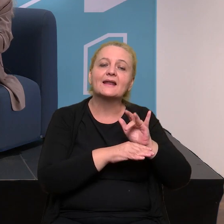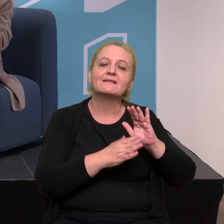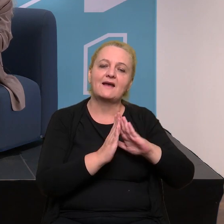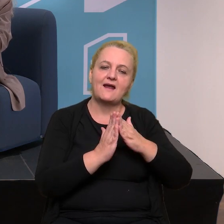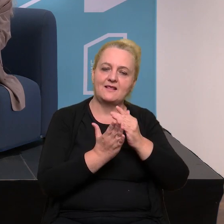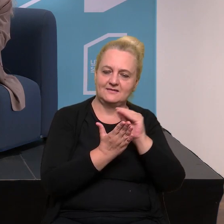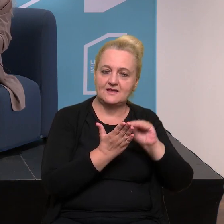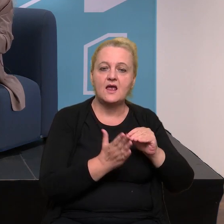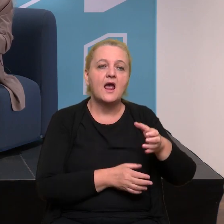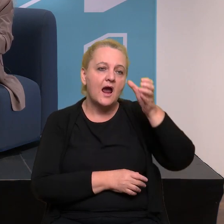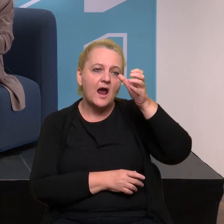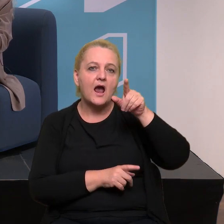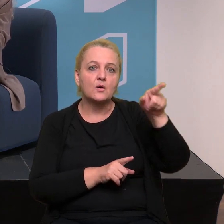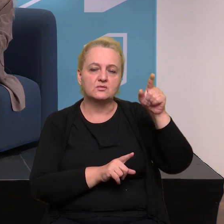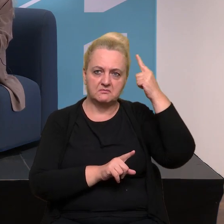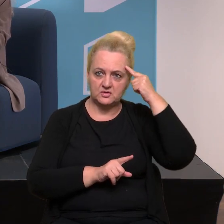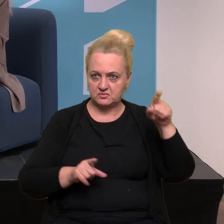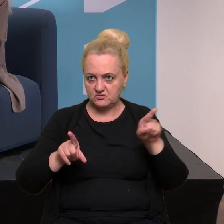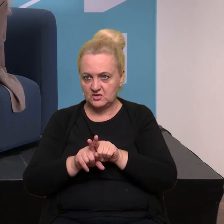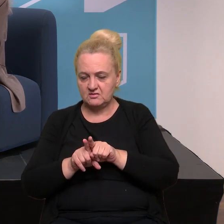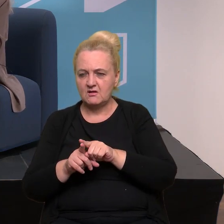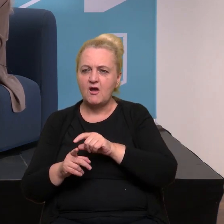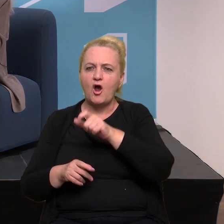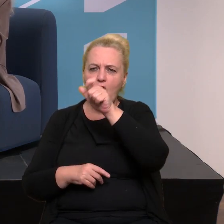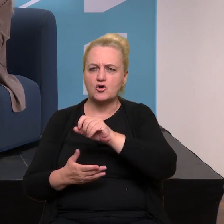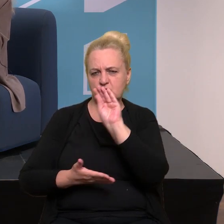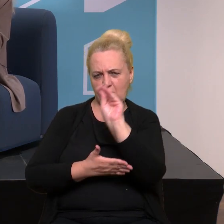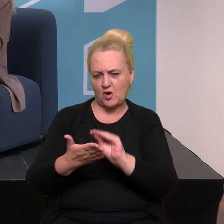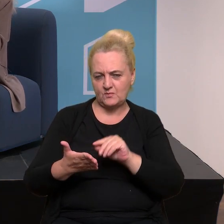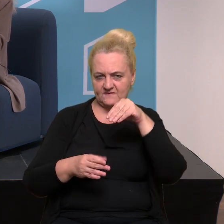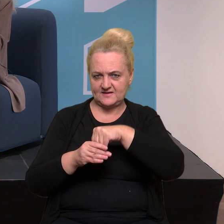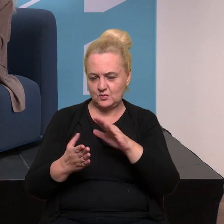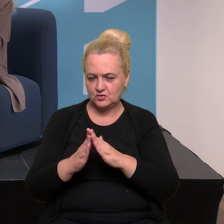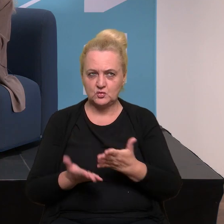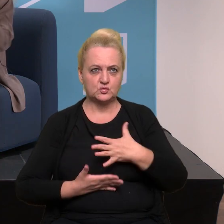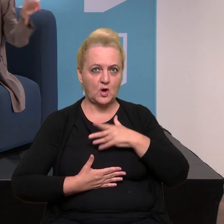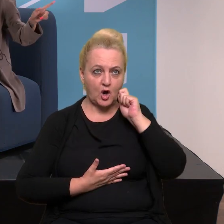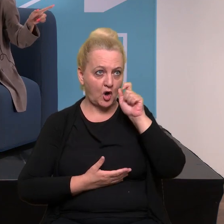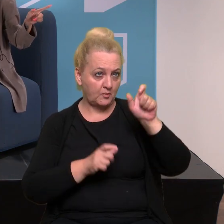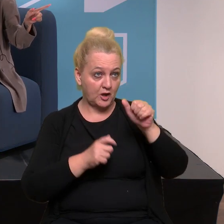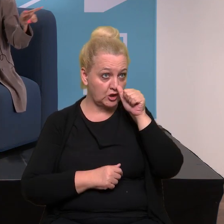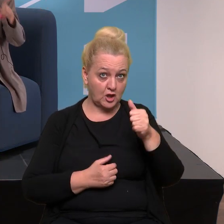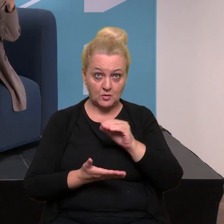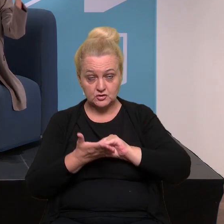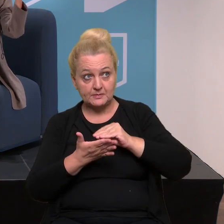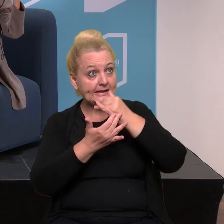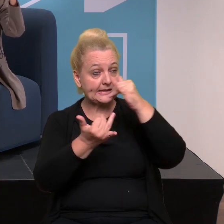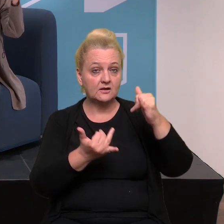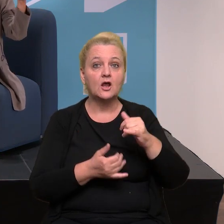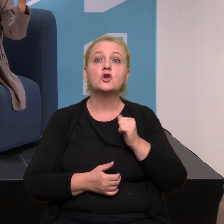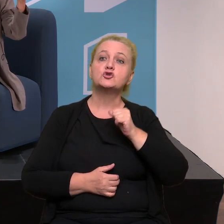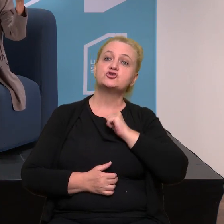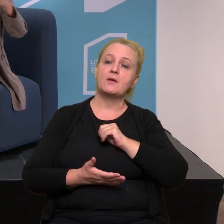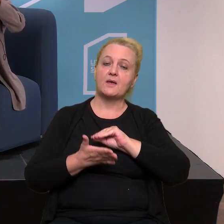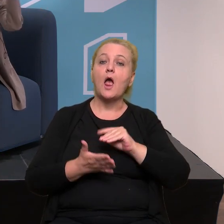tym, że autorki są mylone z postaciami własnymi. Istnieje wrażenie, że kobiety nie są w stanie pisać o niczym innym niż one